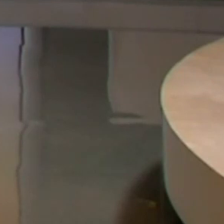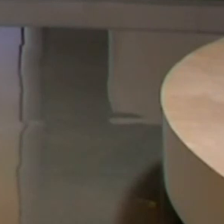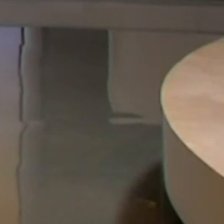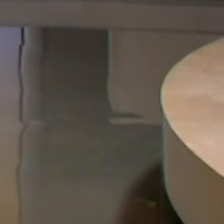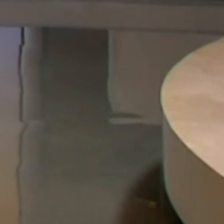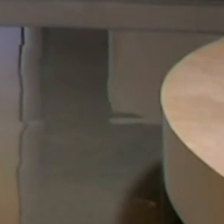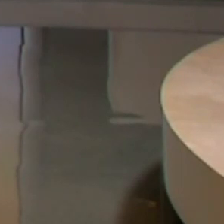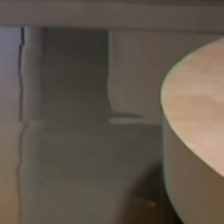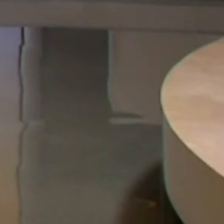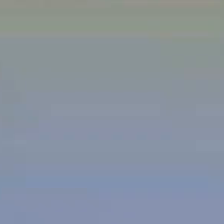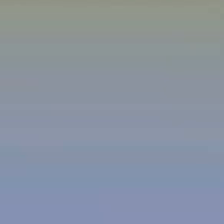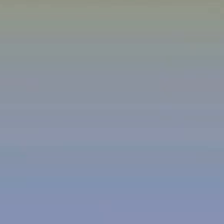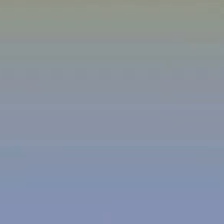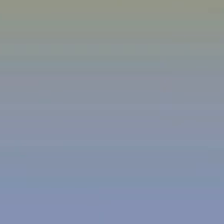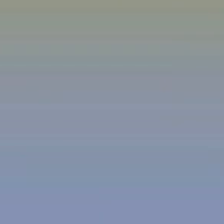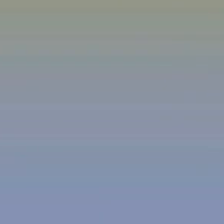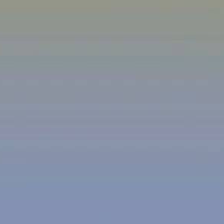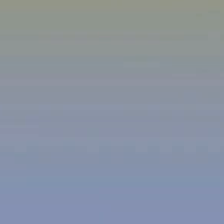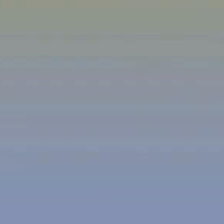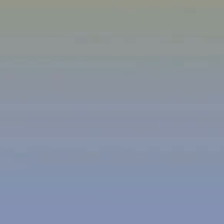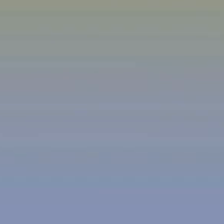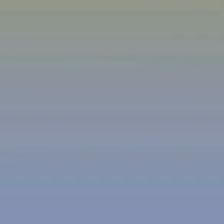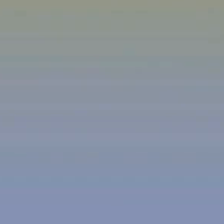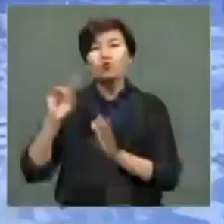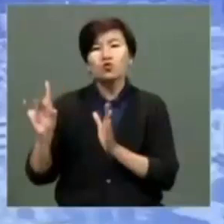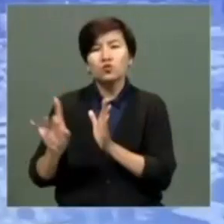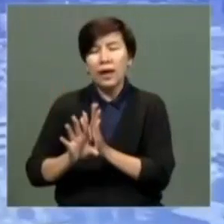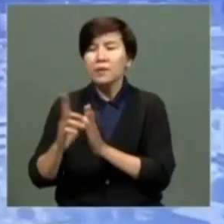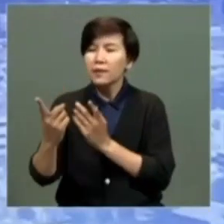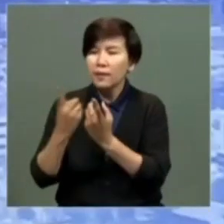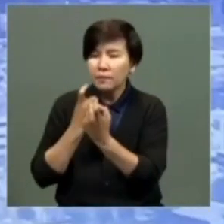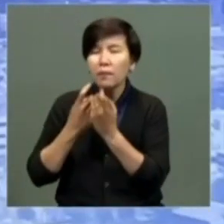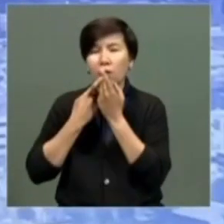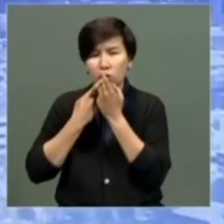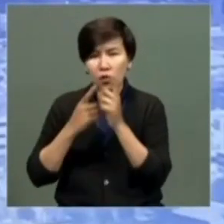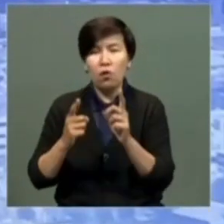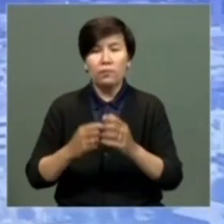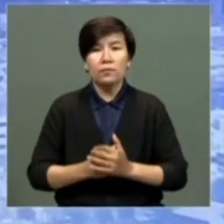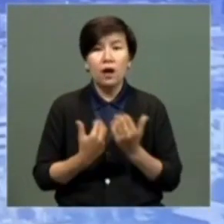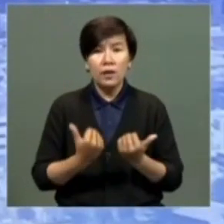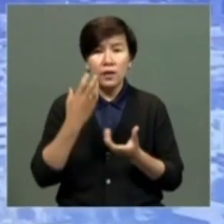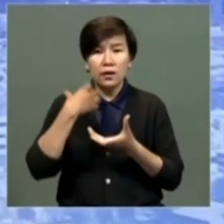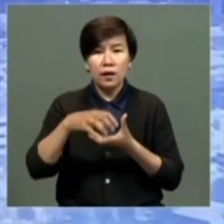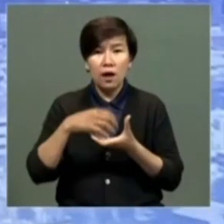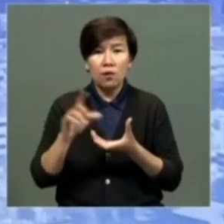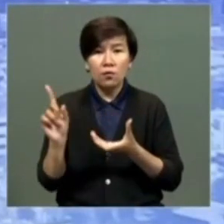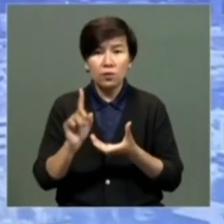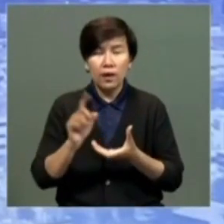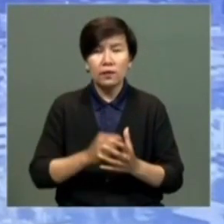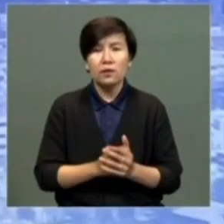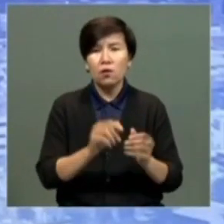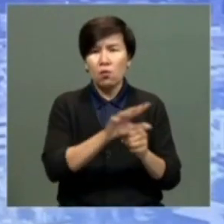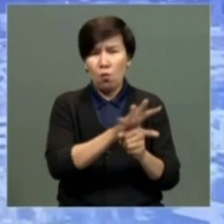การประจำวันจากศูนย์สบคทำเนียบรัฐบาลกันเลยค่ะ ขออนุญาตได้อัปเดตเรื่องของข้อมูลผู้ป่วยราย